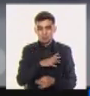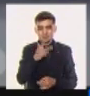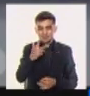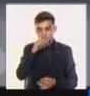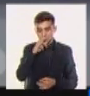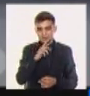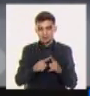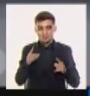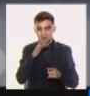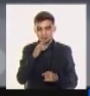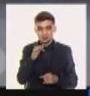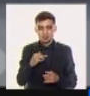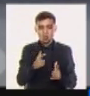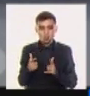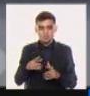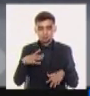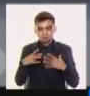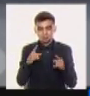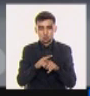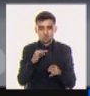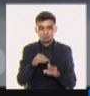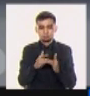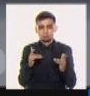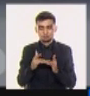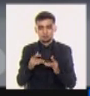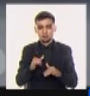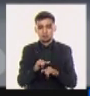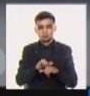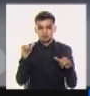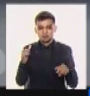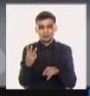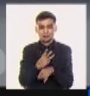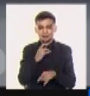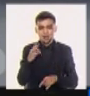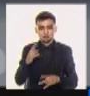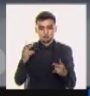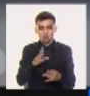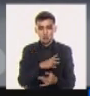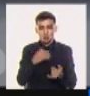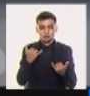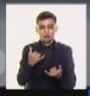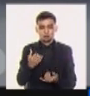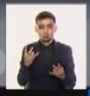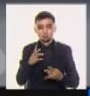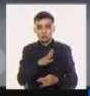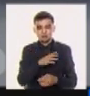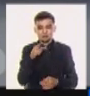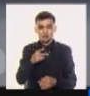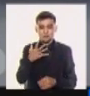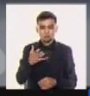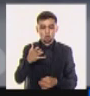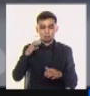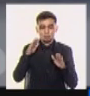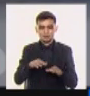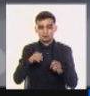месяца времени, чтобы подготовить, чтобы количество этих коек увеличить хотя бы в 3 раза. Сейчас должно было быть минимум